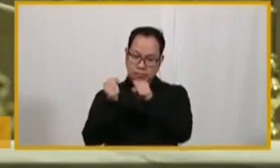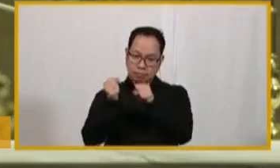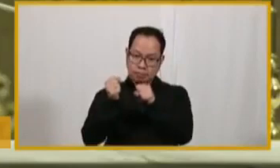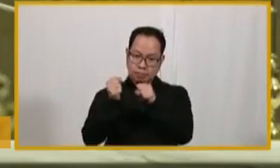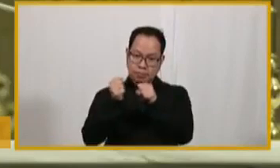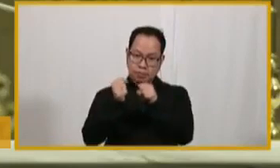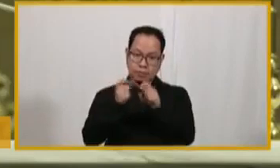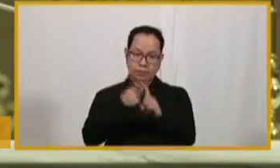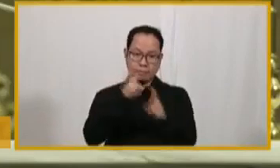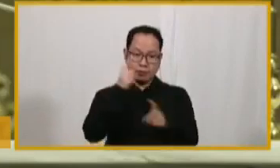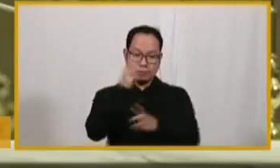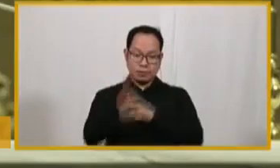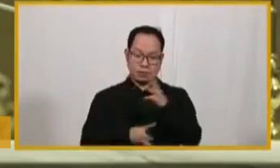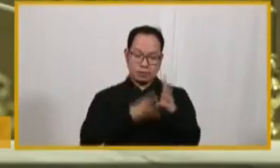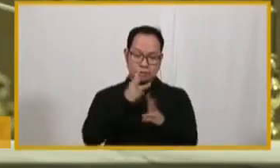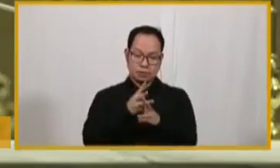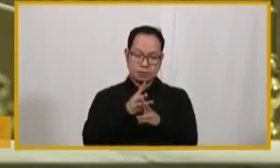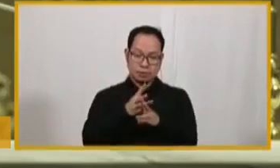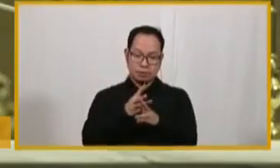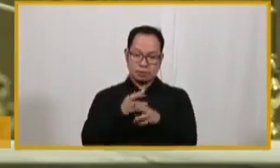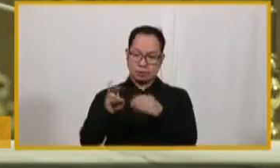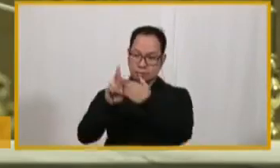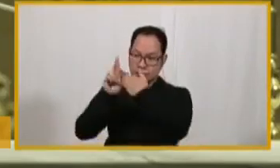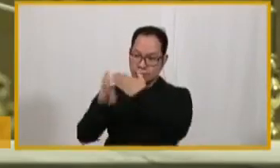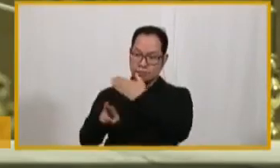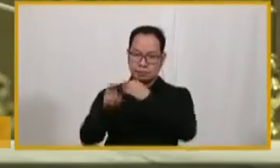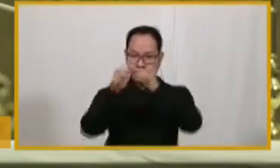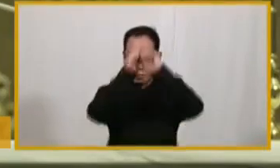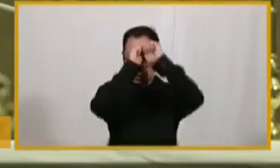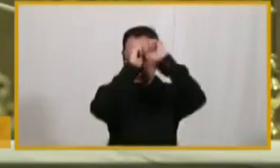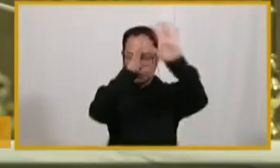ito upang bumalik sa Ama.